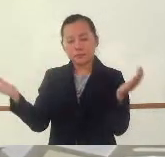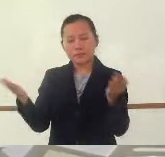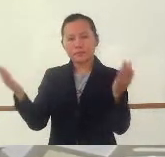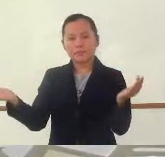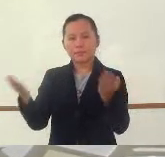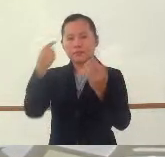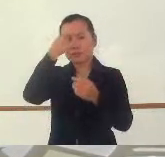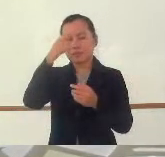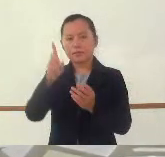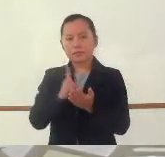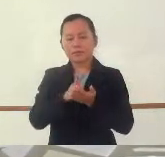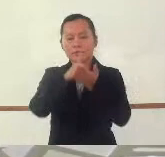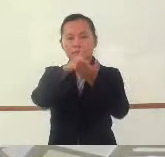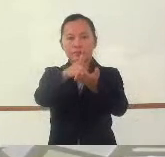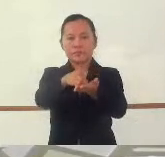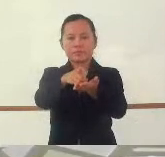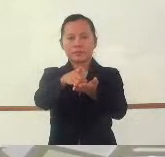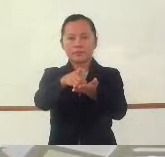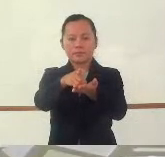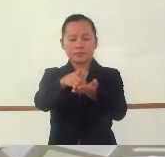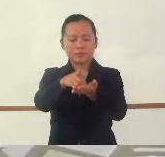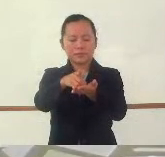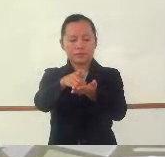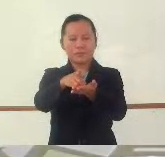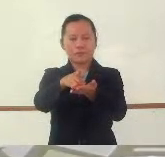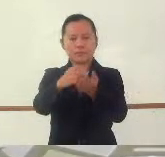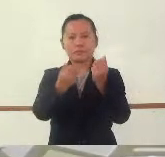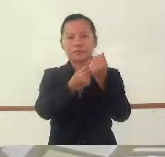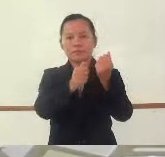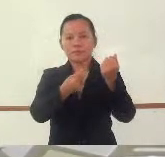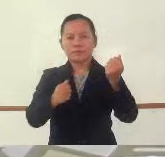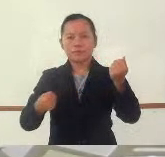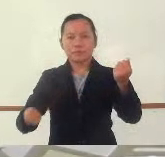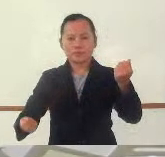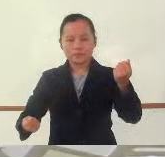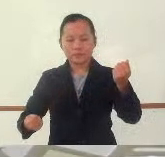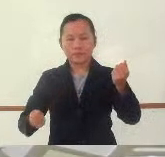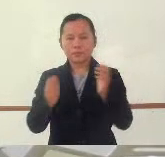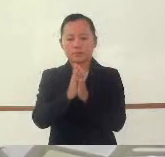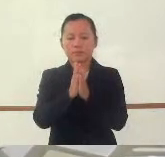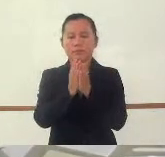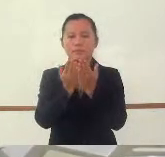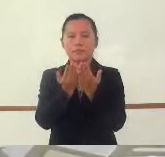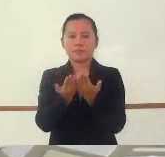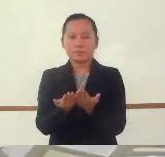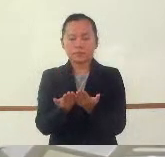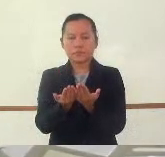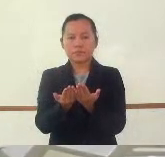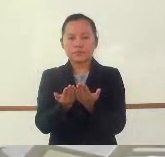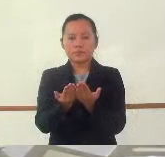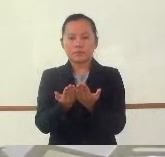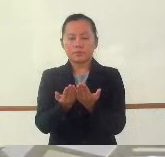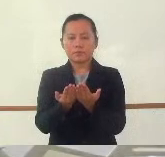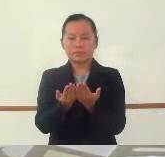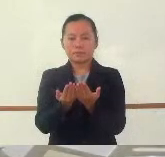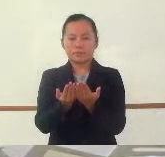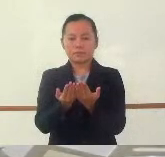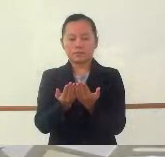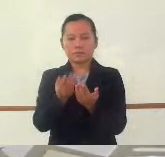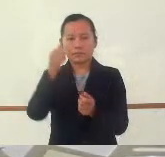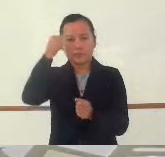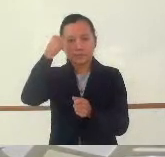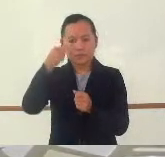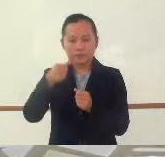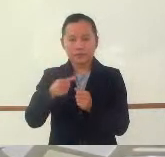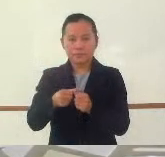untuk menyumbangkan, untuk menyumbang di dalam iklan dalam buku Cendera Kenangan ini, di mana